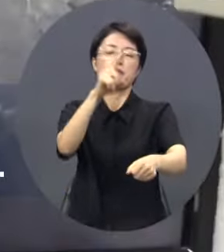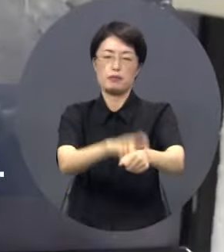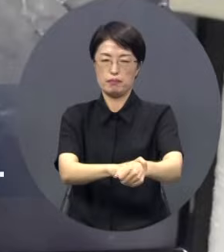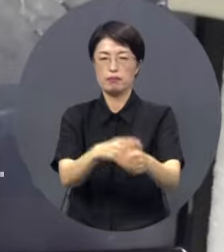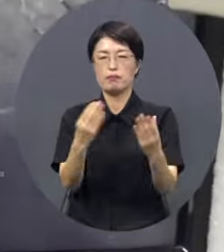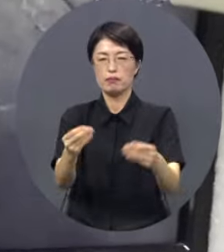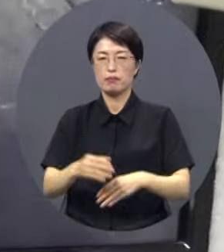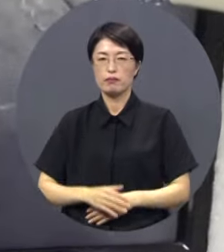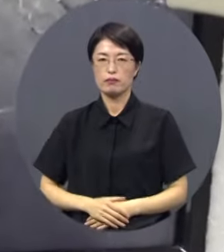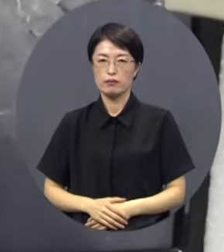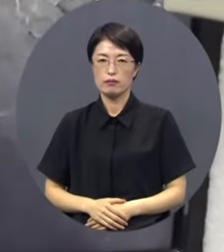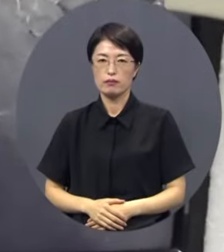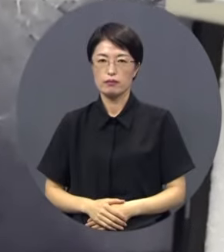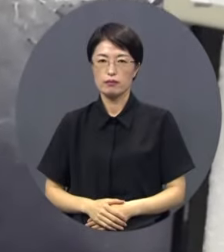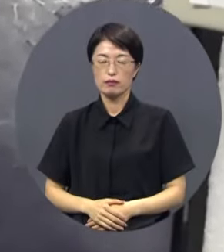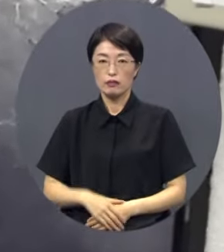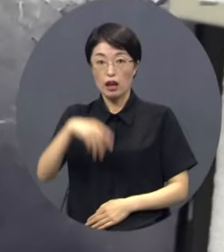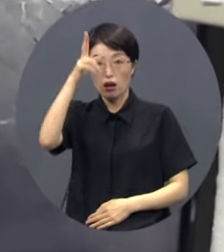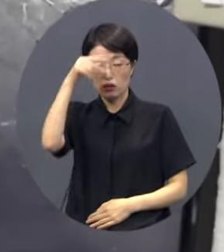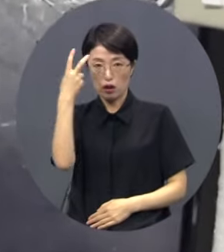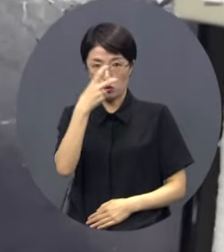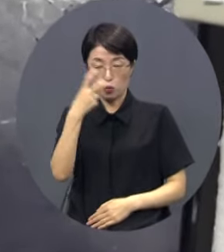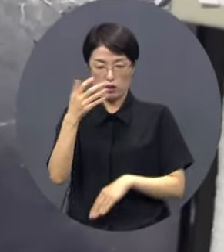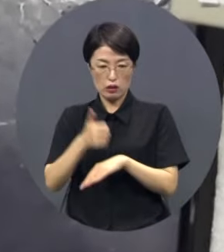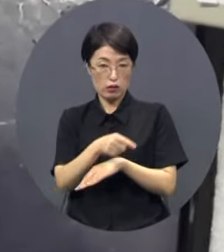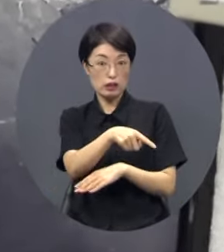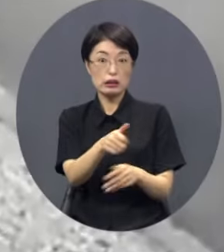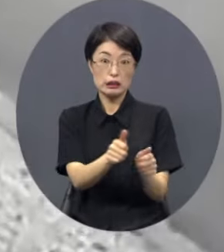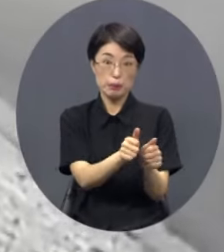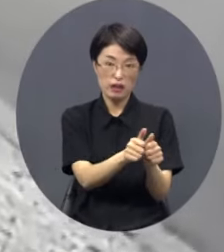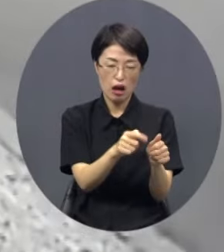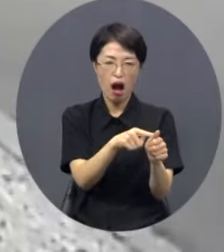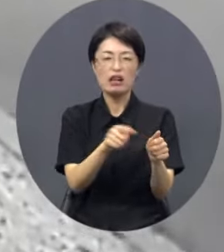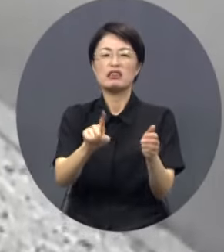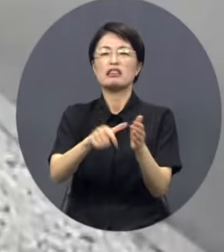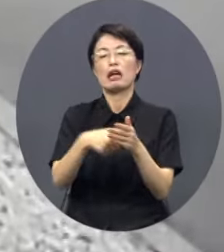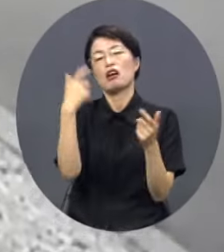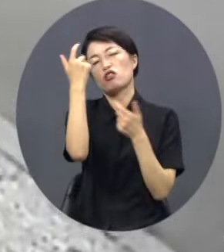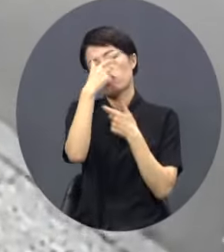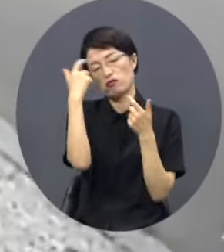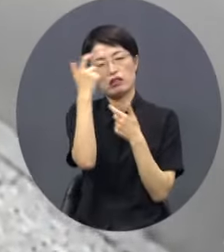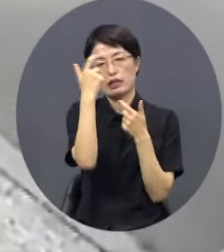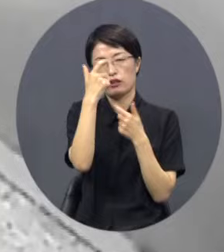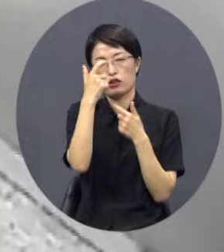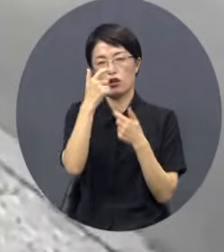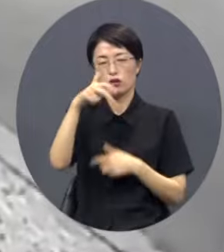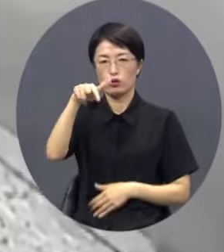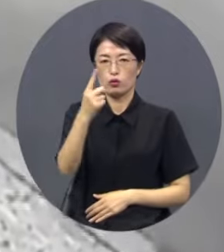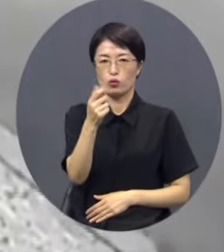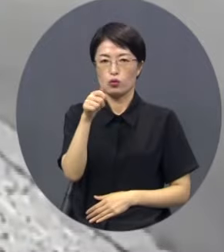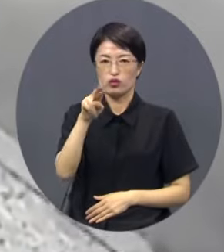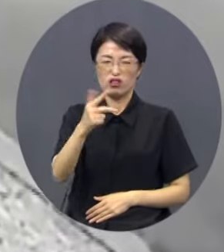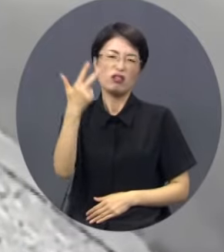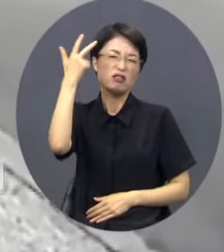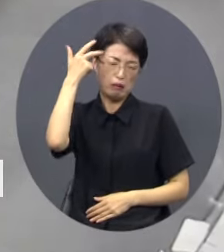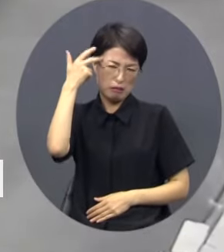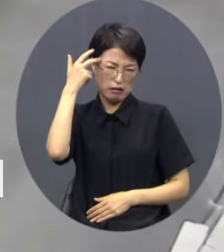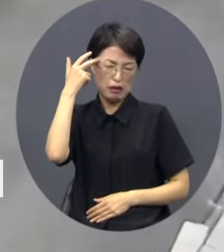상황입니다. 경찰 조사 결과 이 남성은 당시 술에 취해 있었으며 조현병을 앓고 있는 것으로